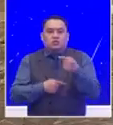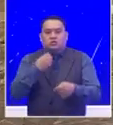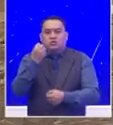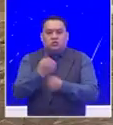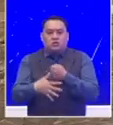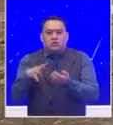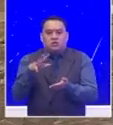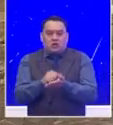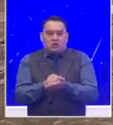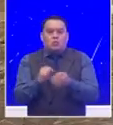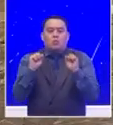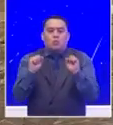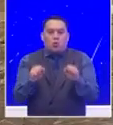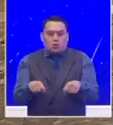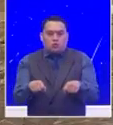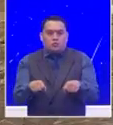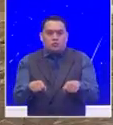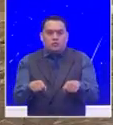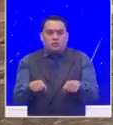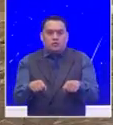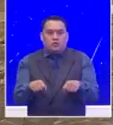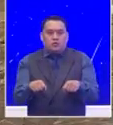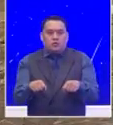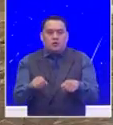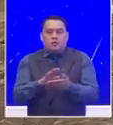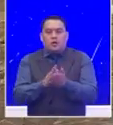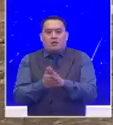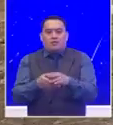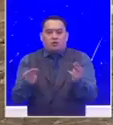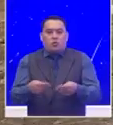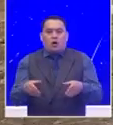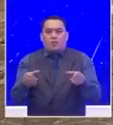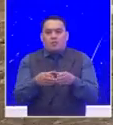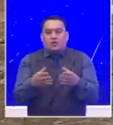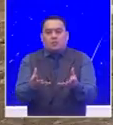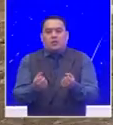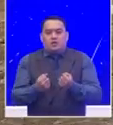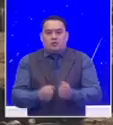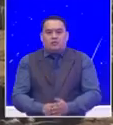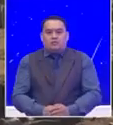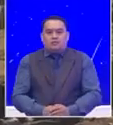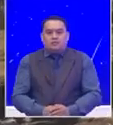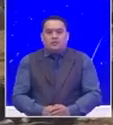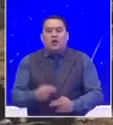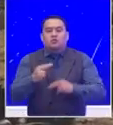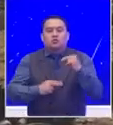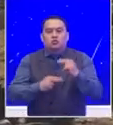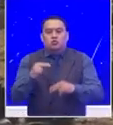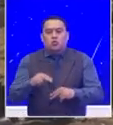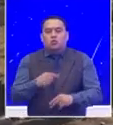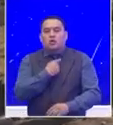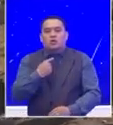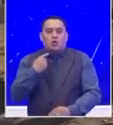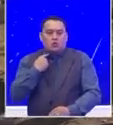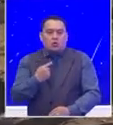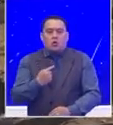занятости, мы можем напрямую переговорить с руководством компании, чтобы они приняли на работу. На стройплощадках областного